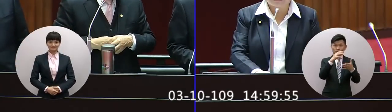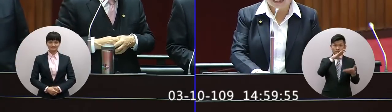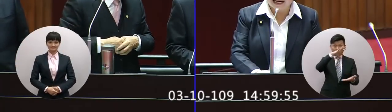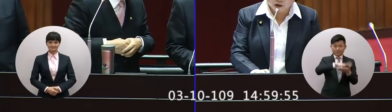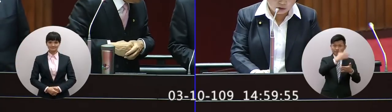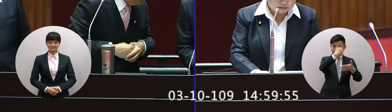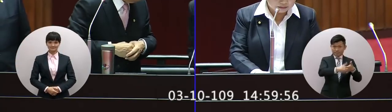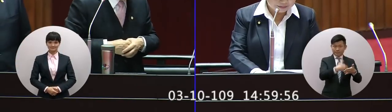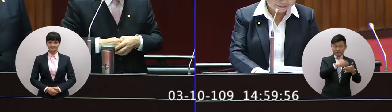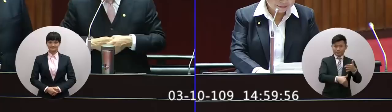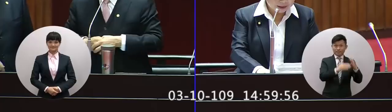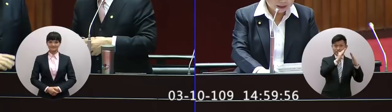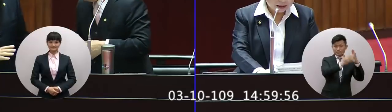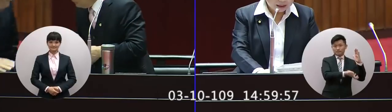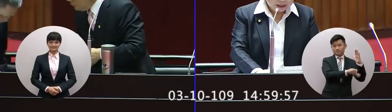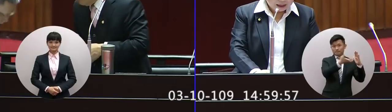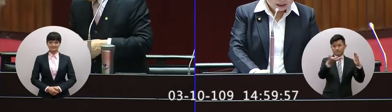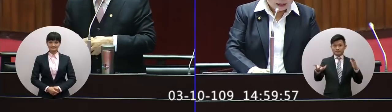都大台中，